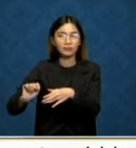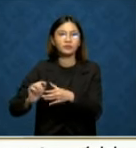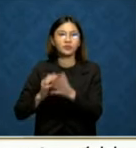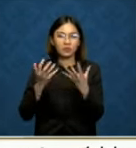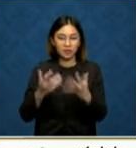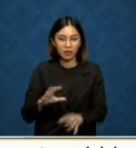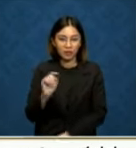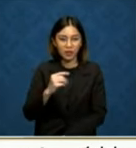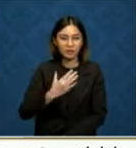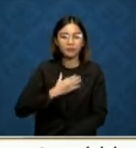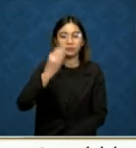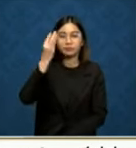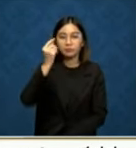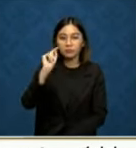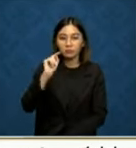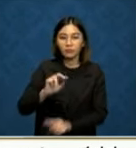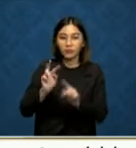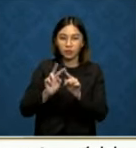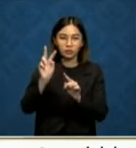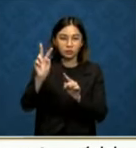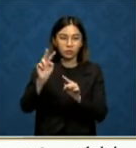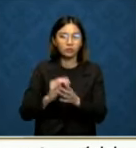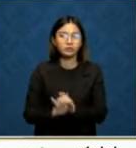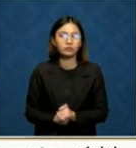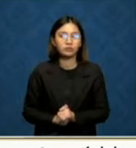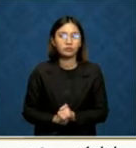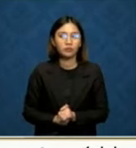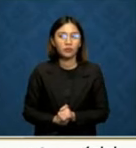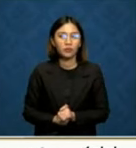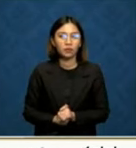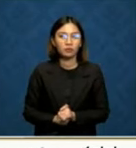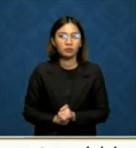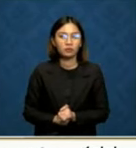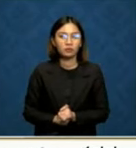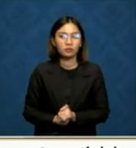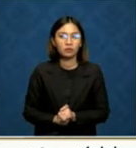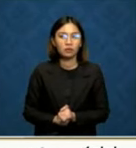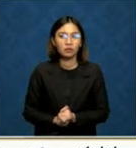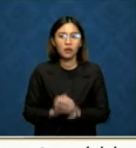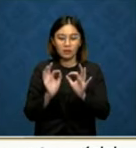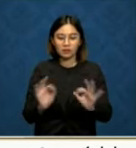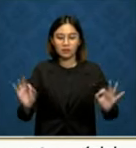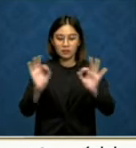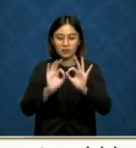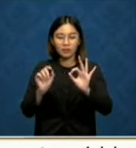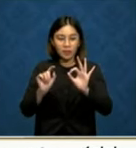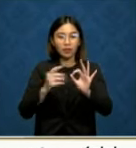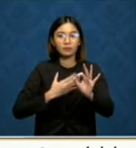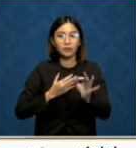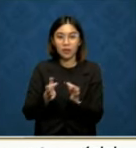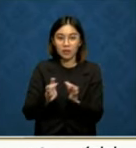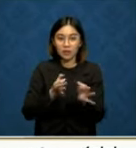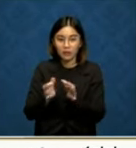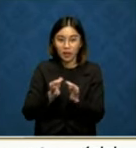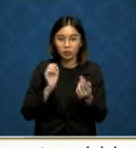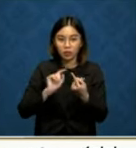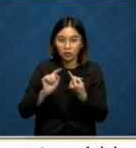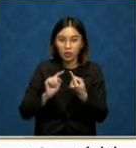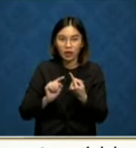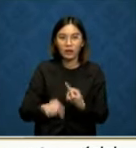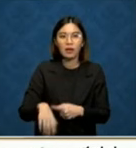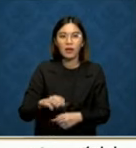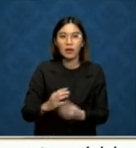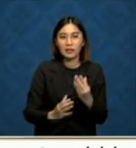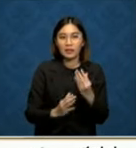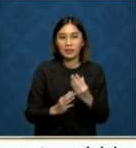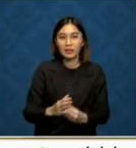อกจากนั้นเดีนคิดว่าประเด็นที่ 2 ที่คดีที่สำคัญสำคัญก็ต้เรีนว่าจุดของสภาผู้บ